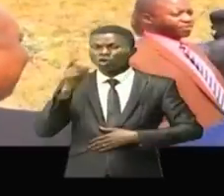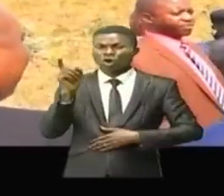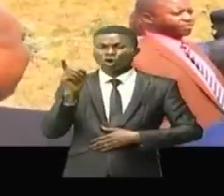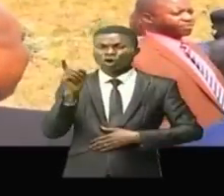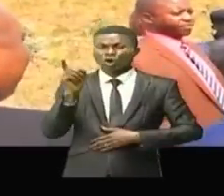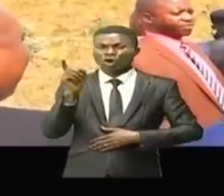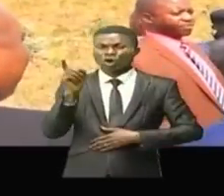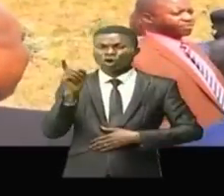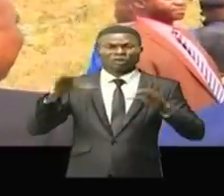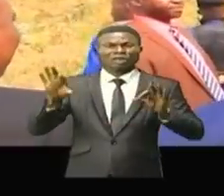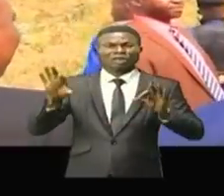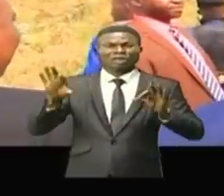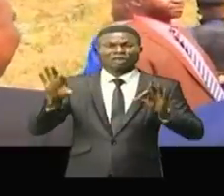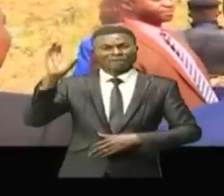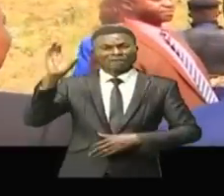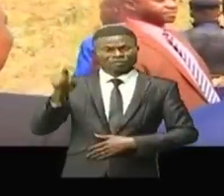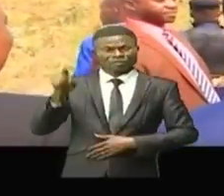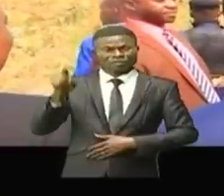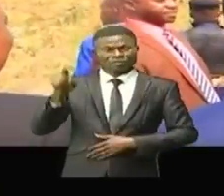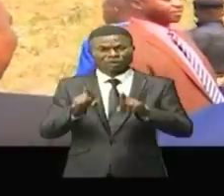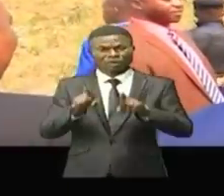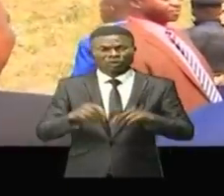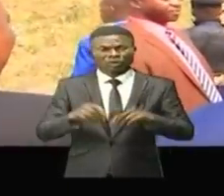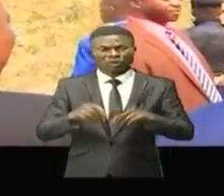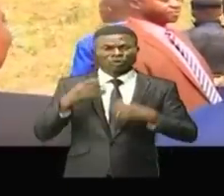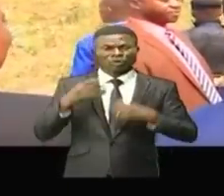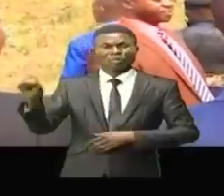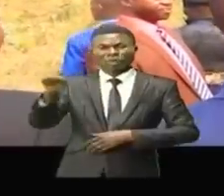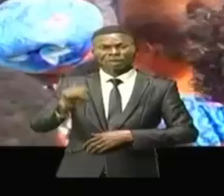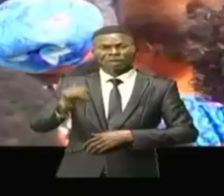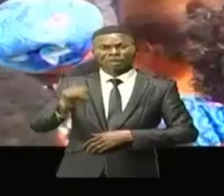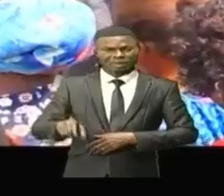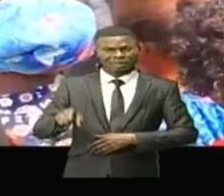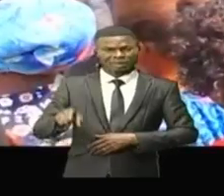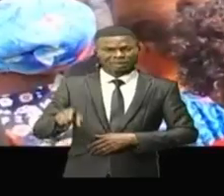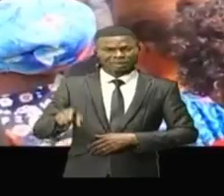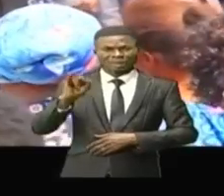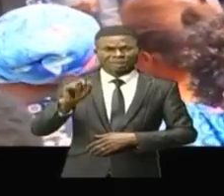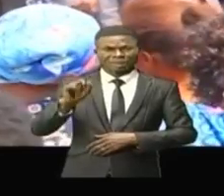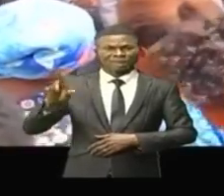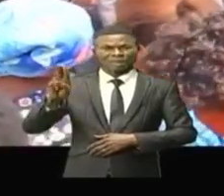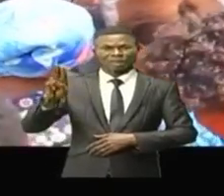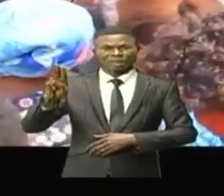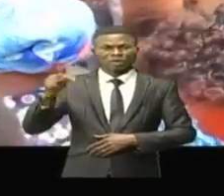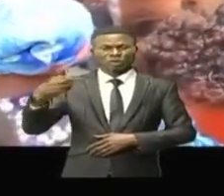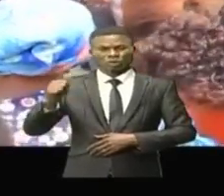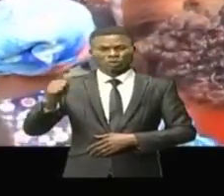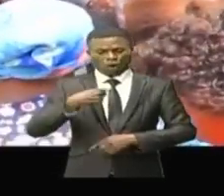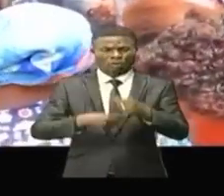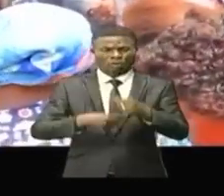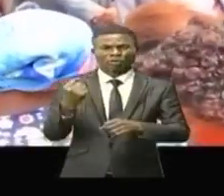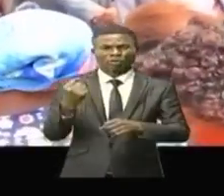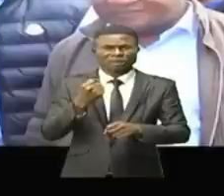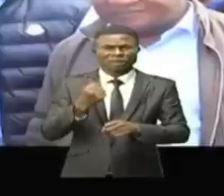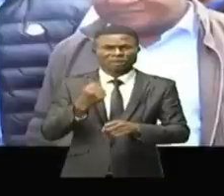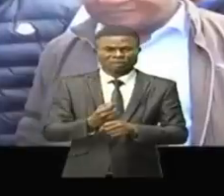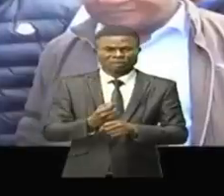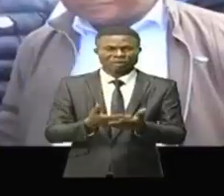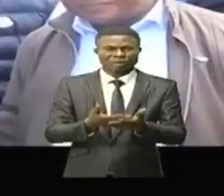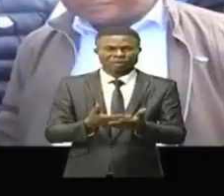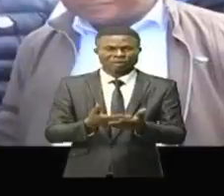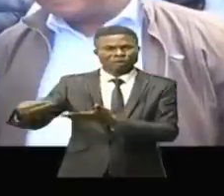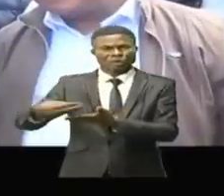terre Mwazambinda et au chef de secteur Lulu Ilungangoi Mwinewankinda sur le début du processus d'indemnisation